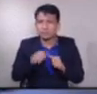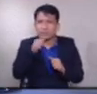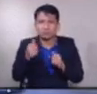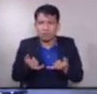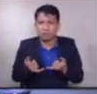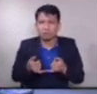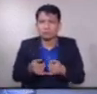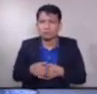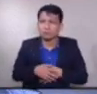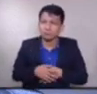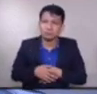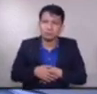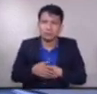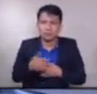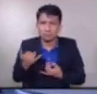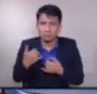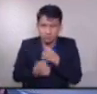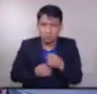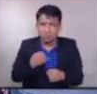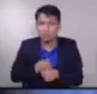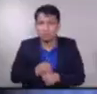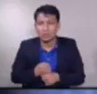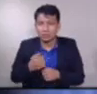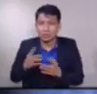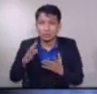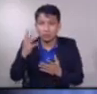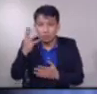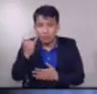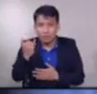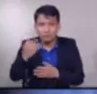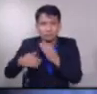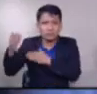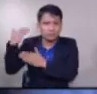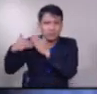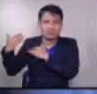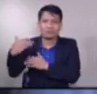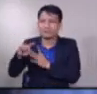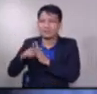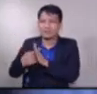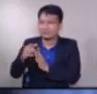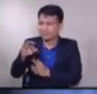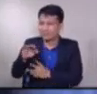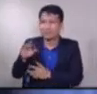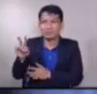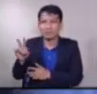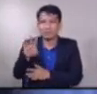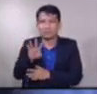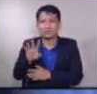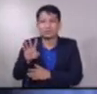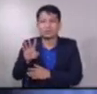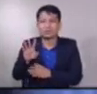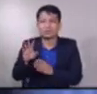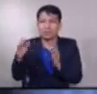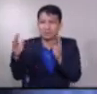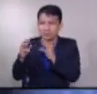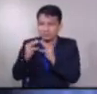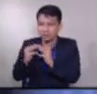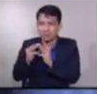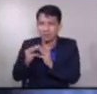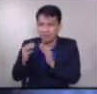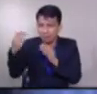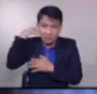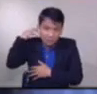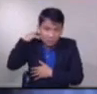or this year. Kasi we started as way before 1974 pa, Mindanao Allied Forces at yung Mindanao